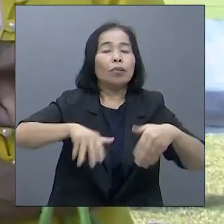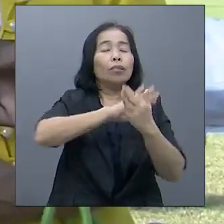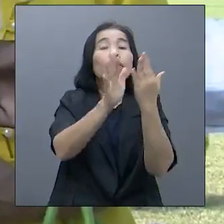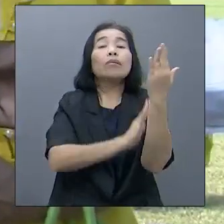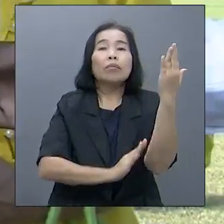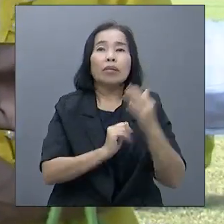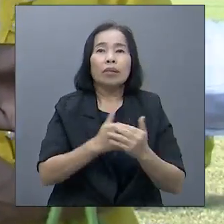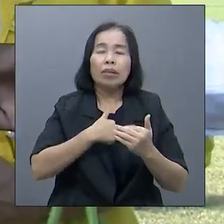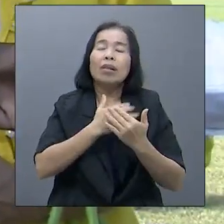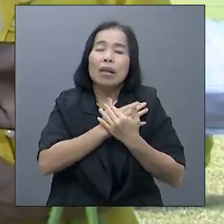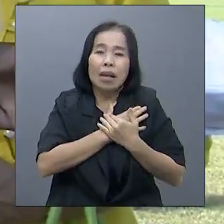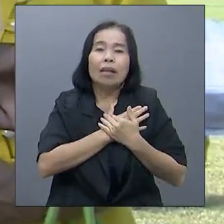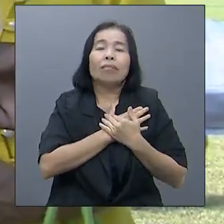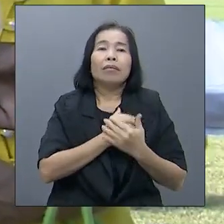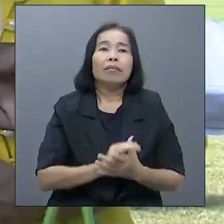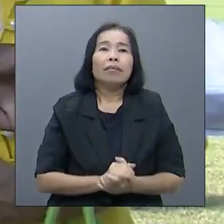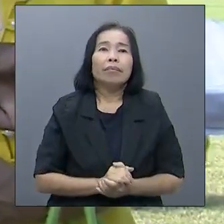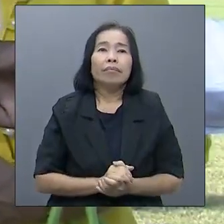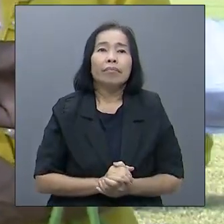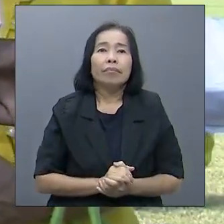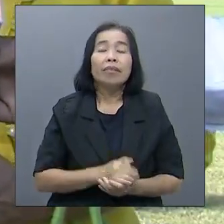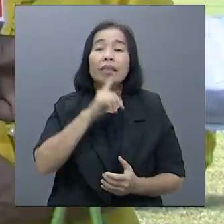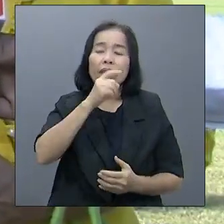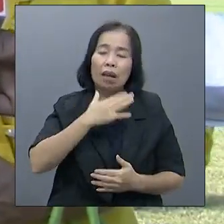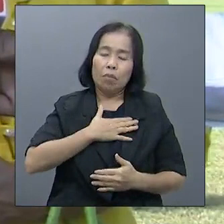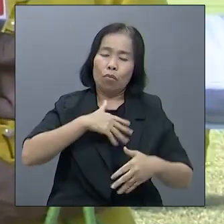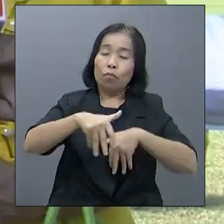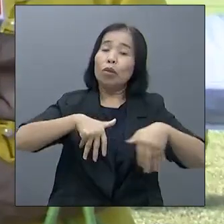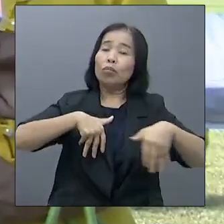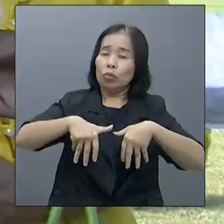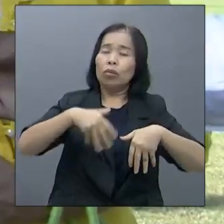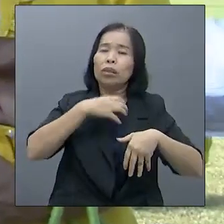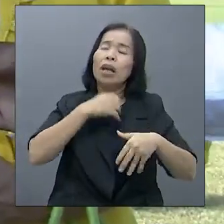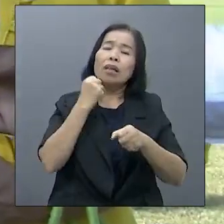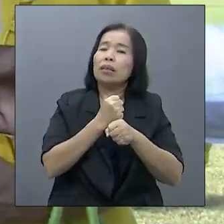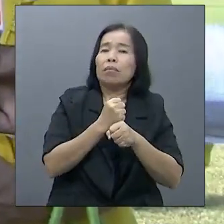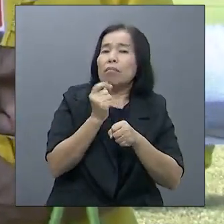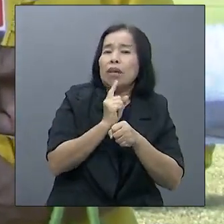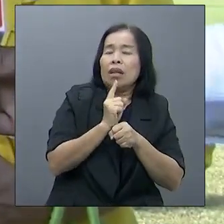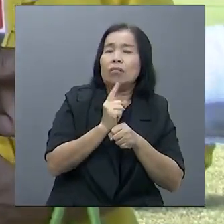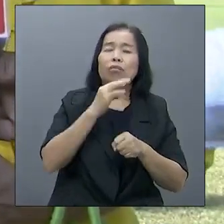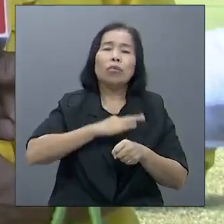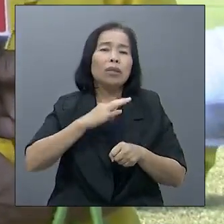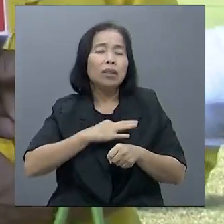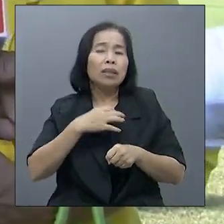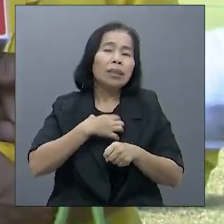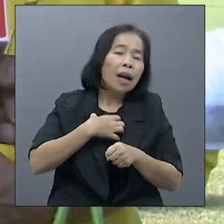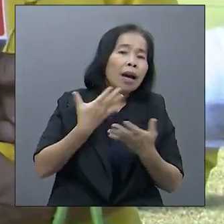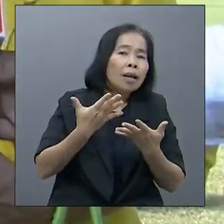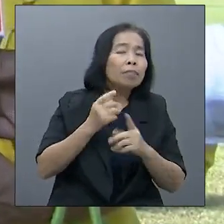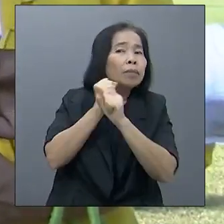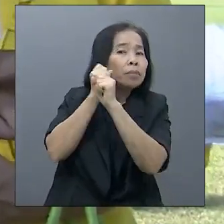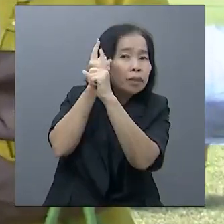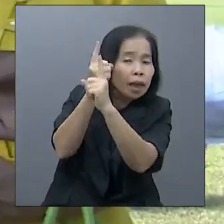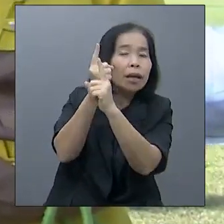ค่ะทำให้เรารักในส่วนของเราที่เป็นประชาชนคนนึงค่ะเรามีความรู้สึกที่อยจะน้อมนำหลักการทรงงาน